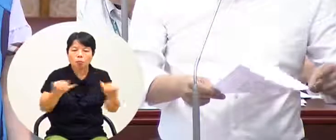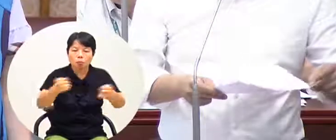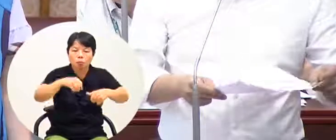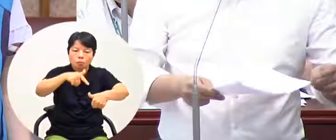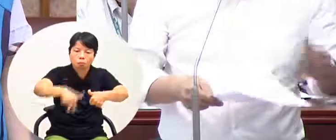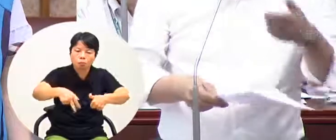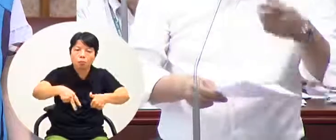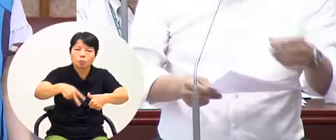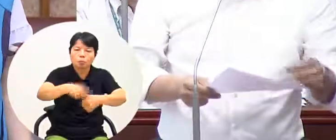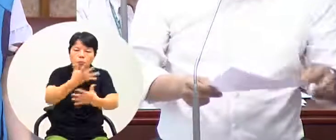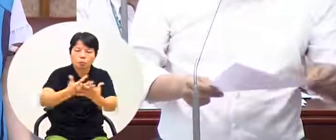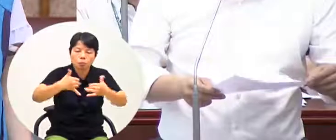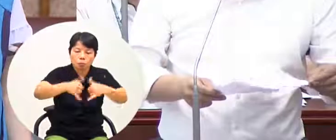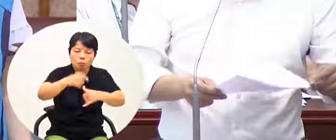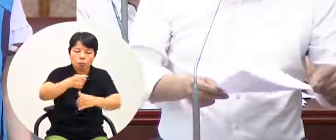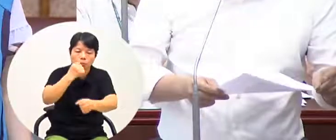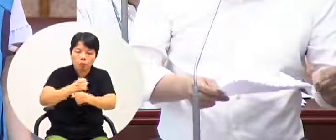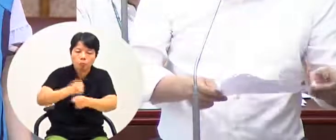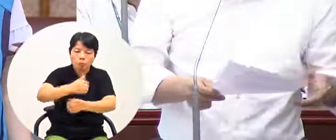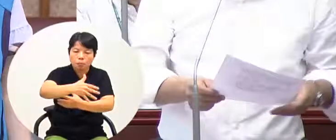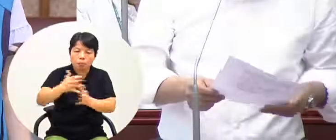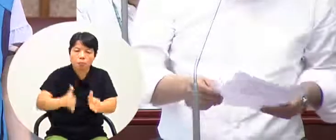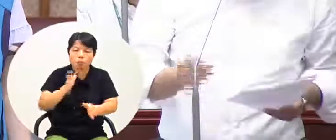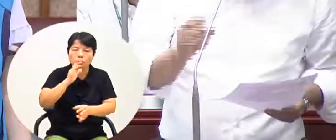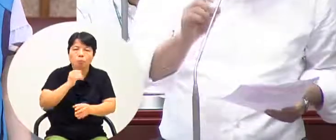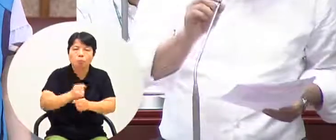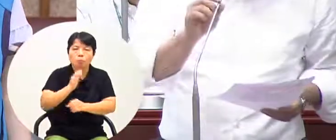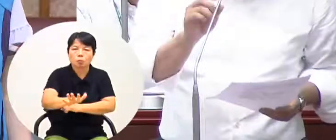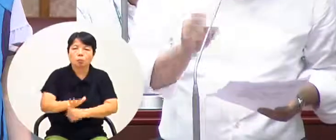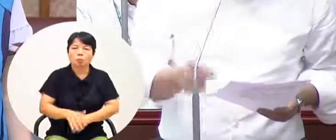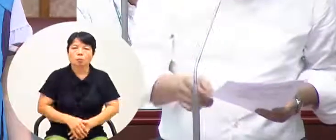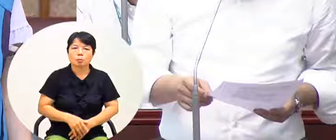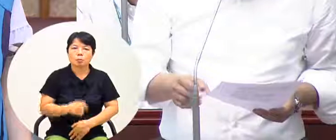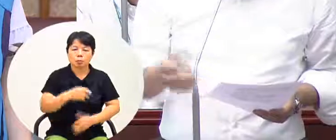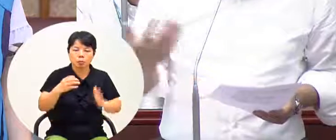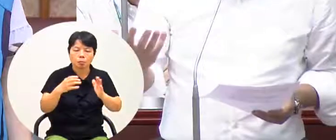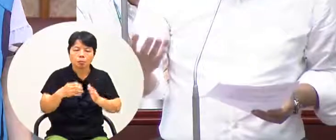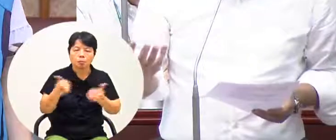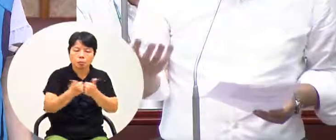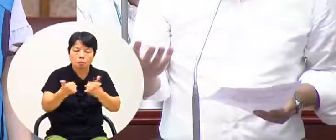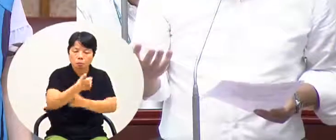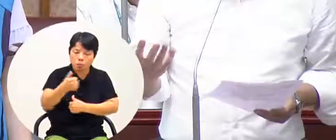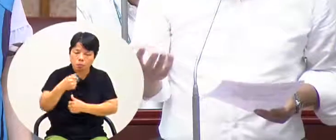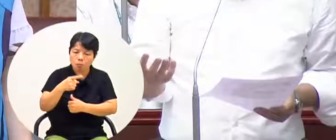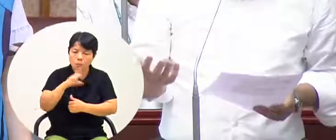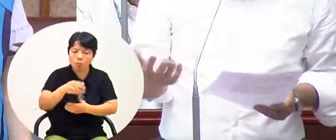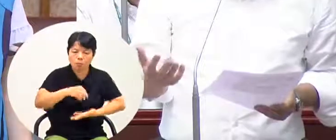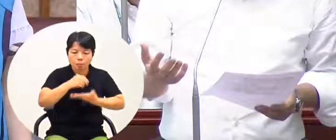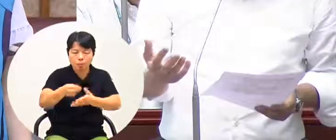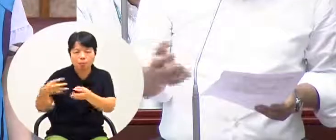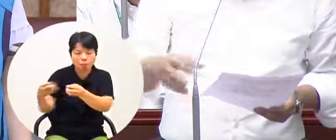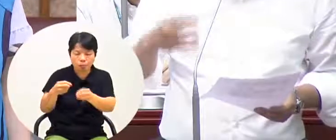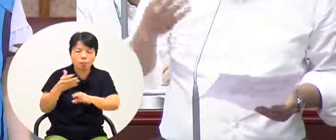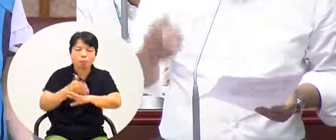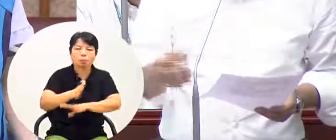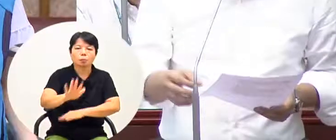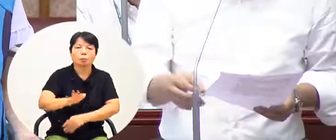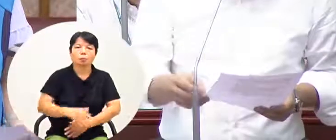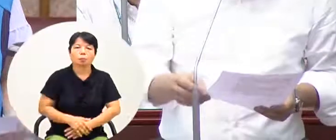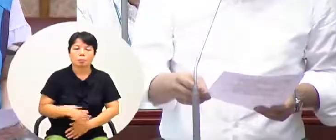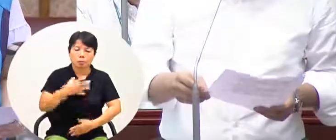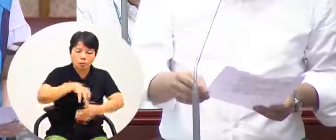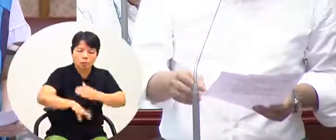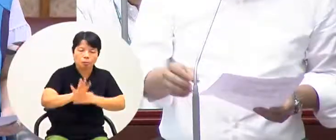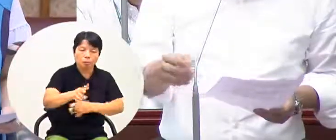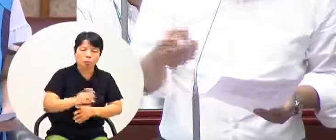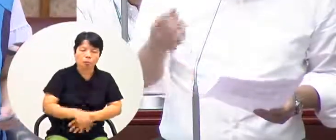类似像智慧城市，议员也曾经关心的议题的一些讨论跟工作坊。那博二它里面也有共创基地，就是针对文创产